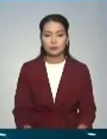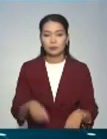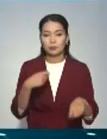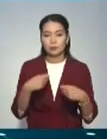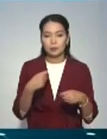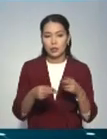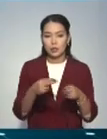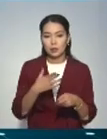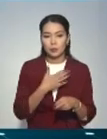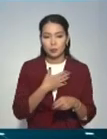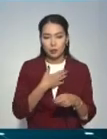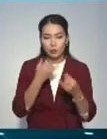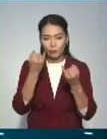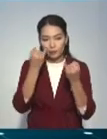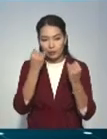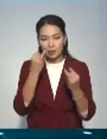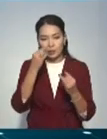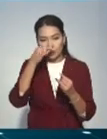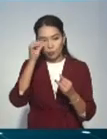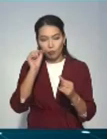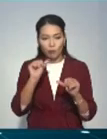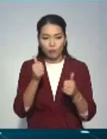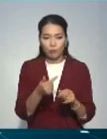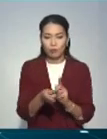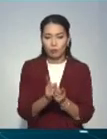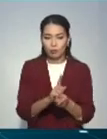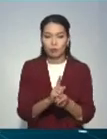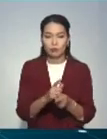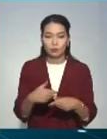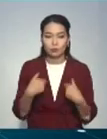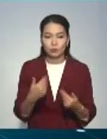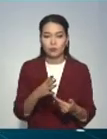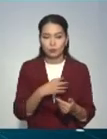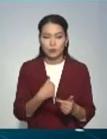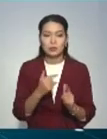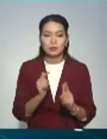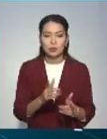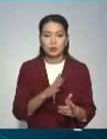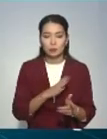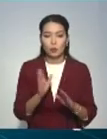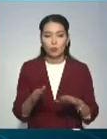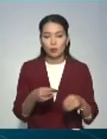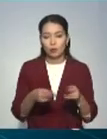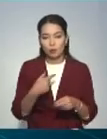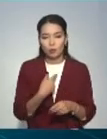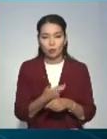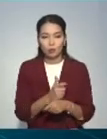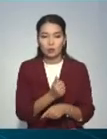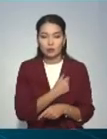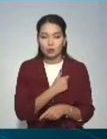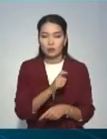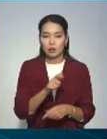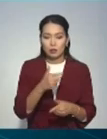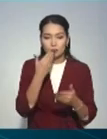Пластикалық хирург маған блефаропластика мен қасымның формасын өзгертуге кеңес берді. Мен келістім, жасағаннан кейін қатты өкіндім.